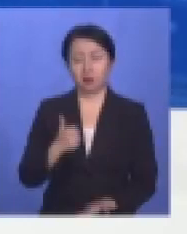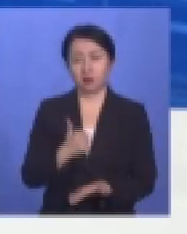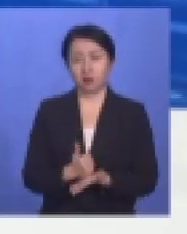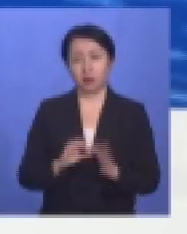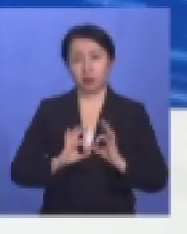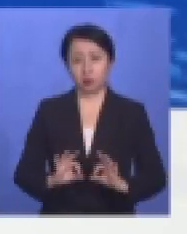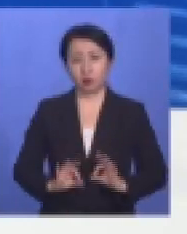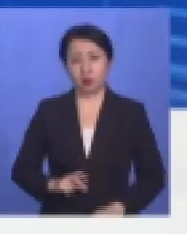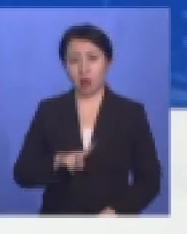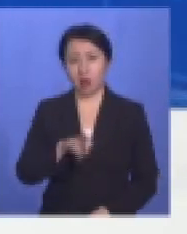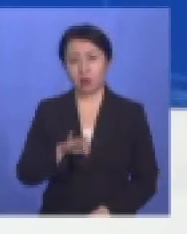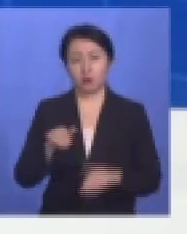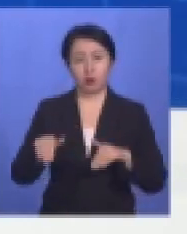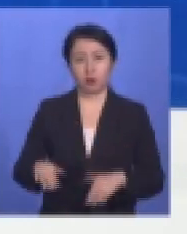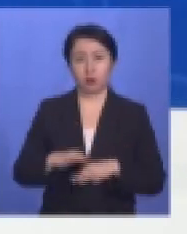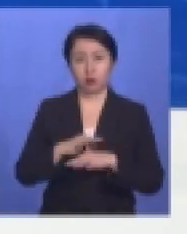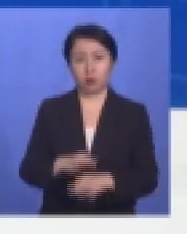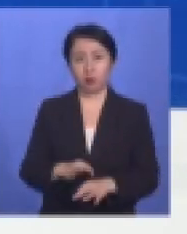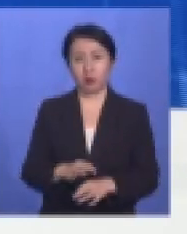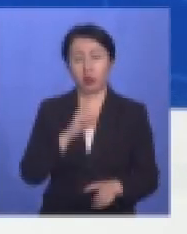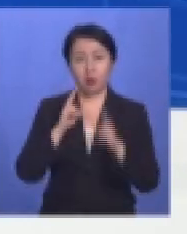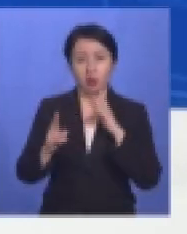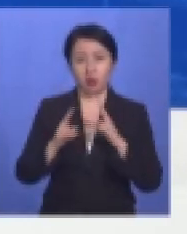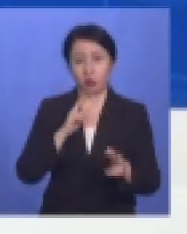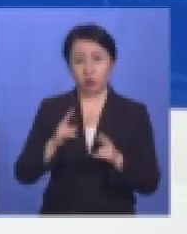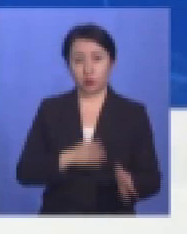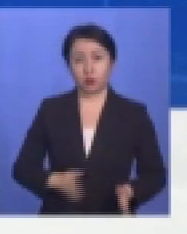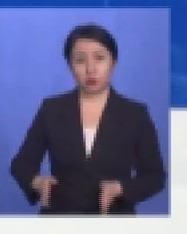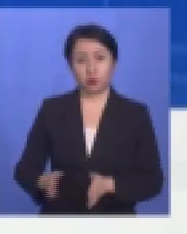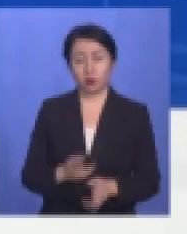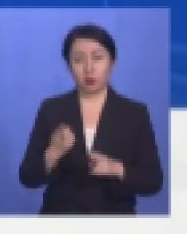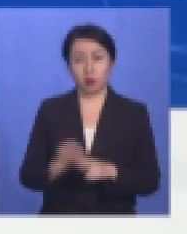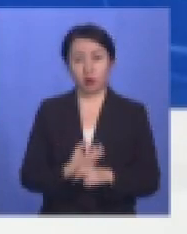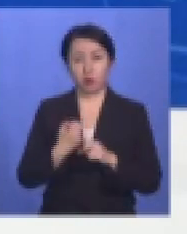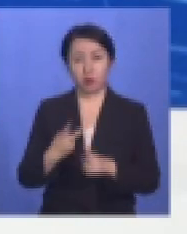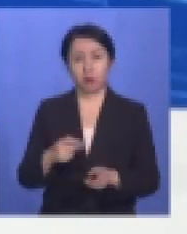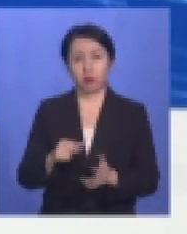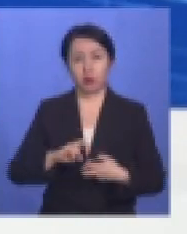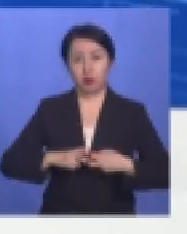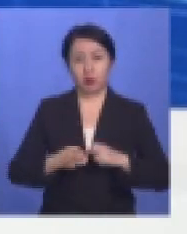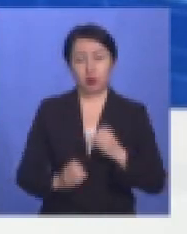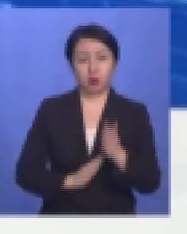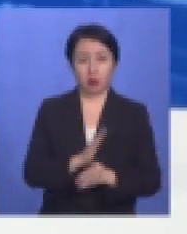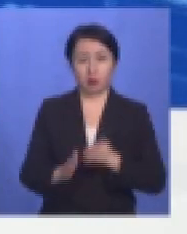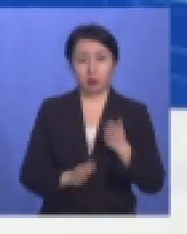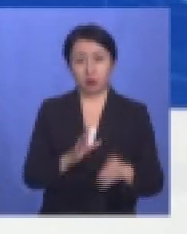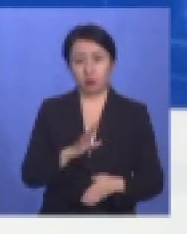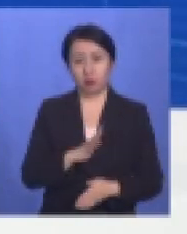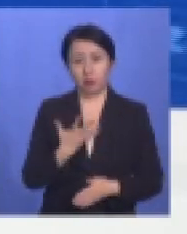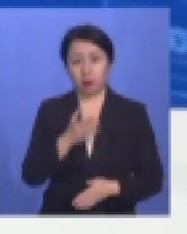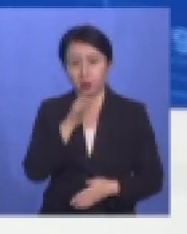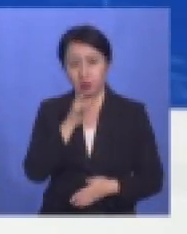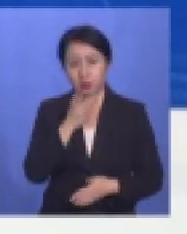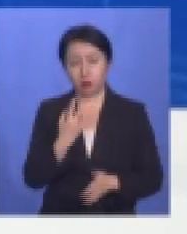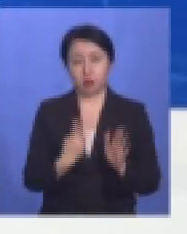Бас прокурор Берік Асыловтың төрағалығымен өткен үйлестіру кеңесінің отырысында жол қозғалысы қауіпсіздігін қамтамасыз ету мәселелері талқыланды. Соңғы